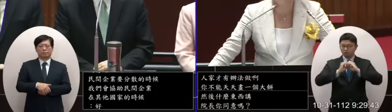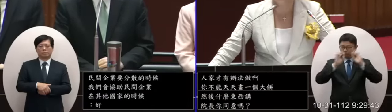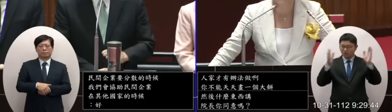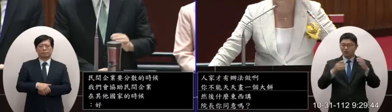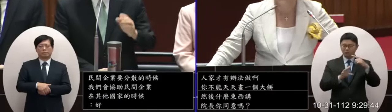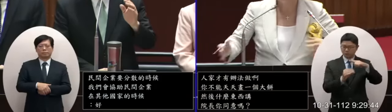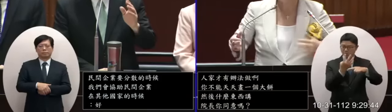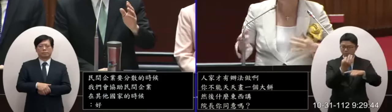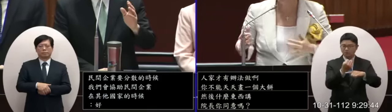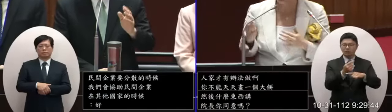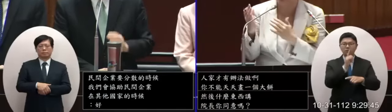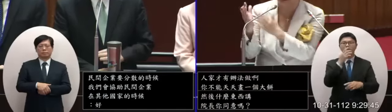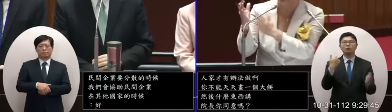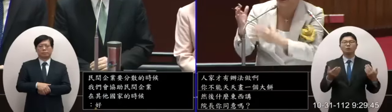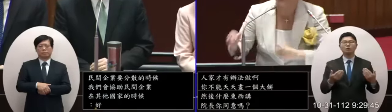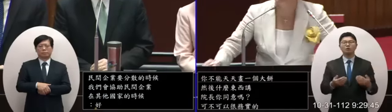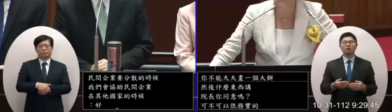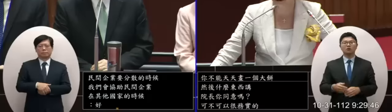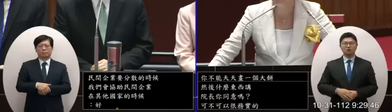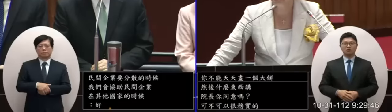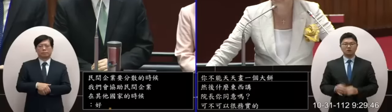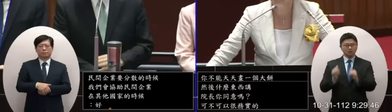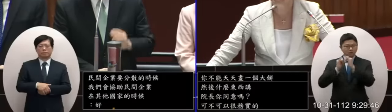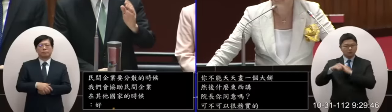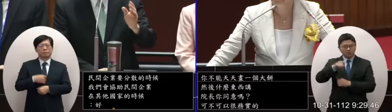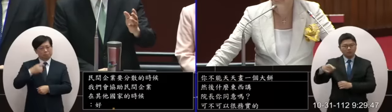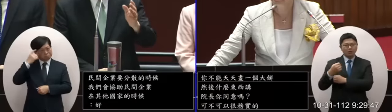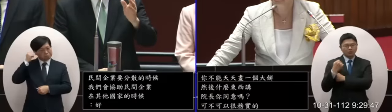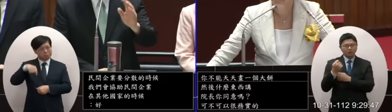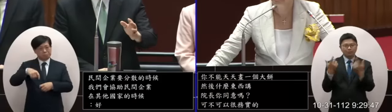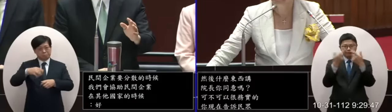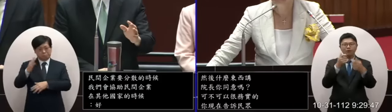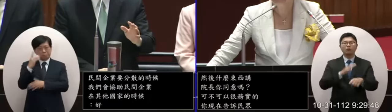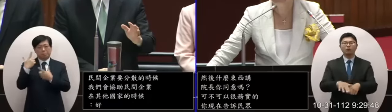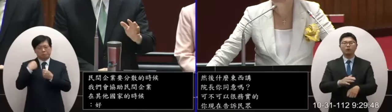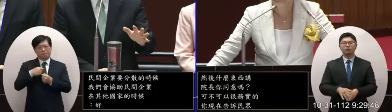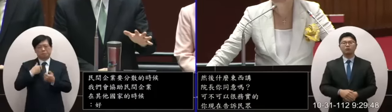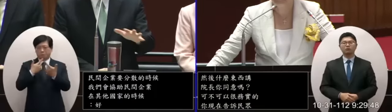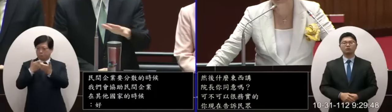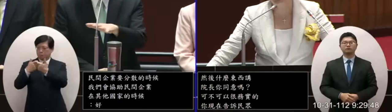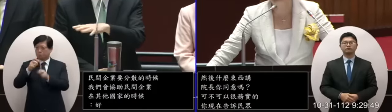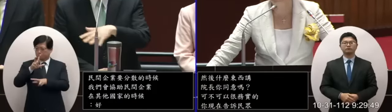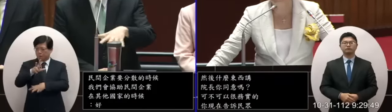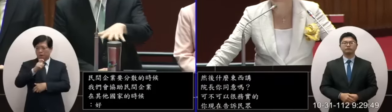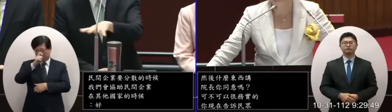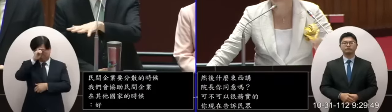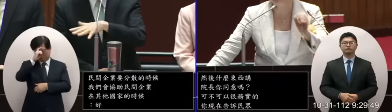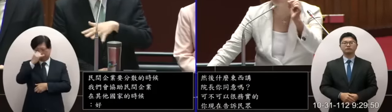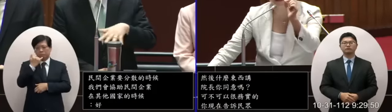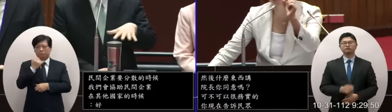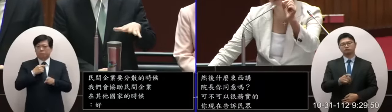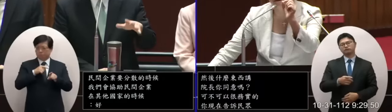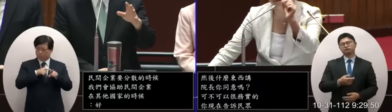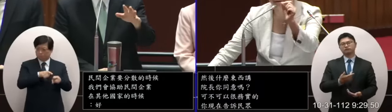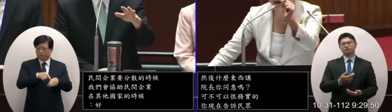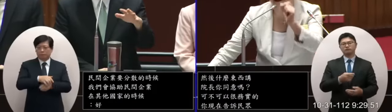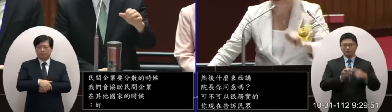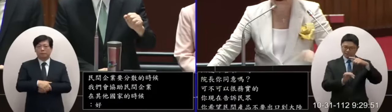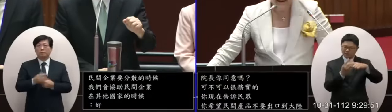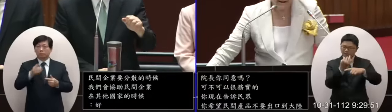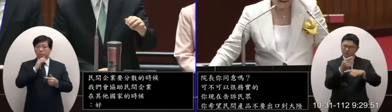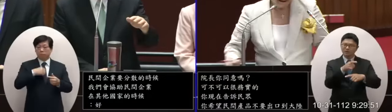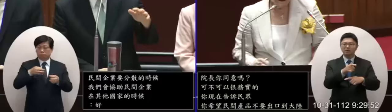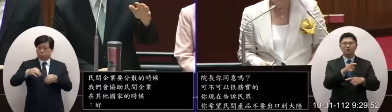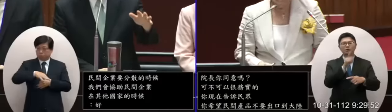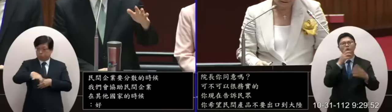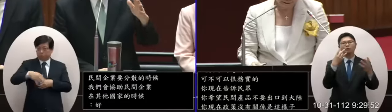百分比是多少？ 我想 民众去努力嘛。 我想政府是很务实的，希望能够分散这个相关的